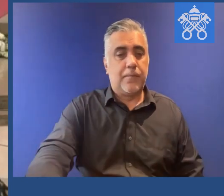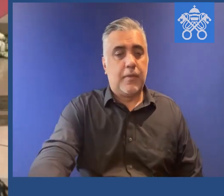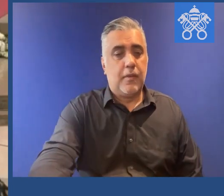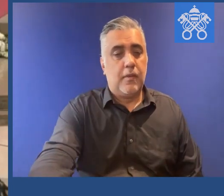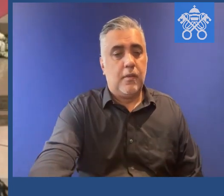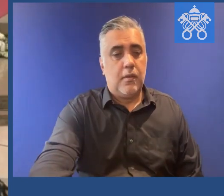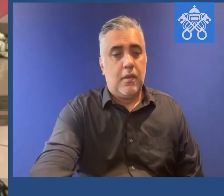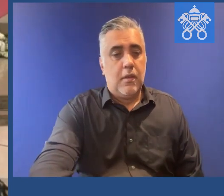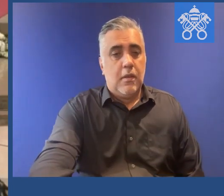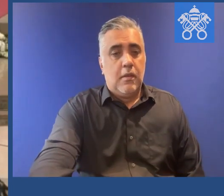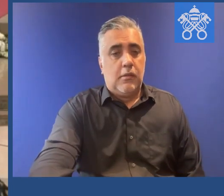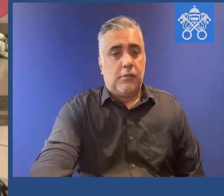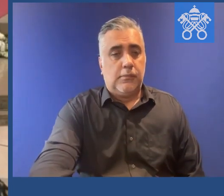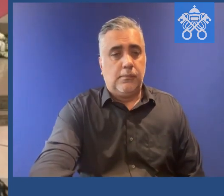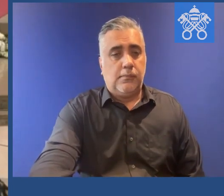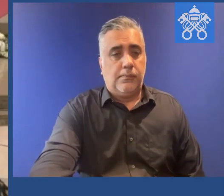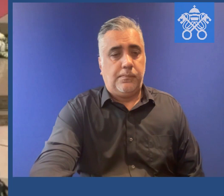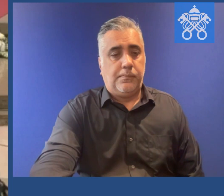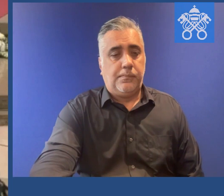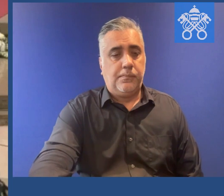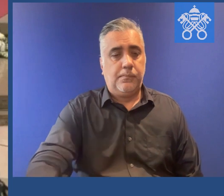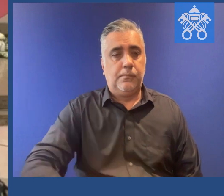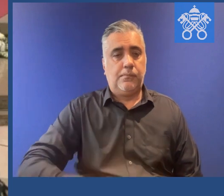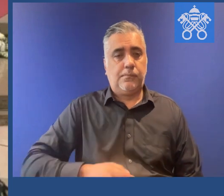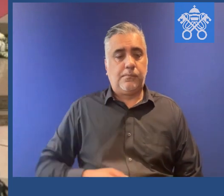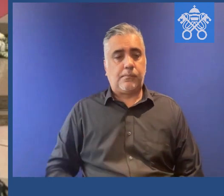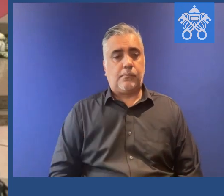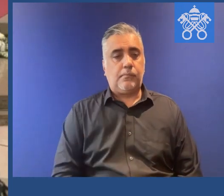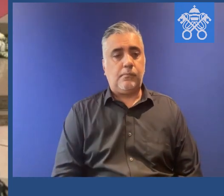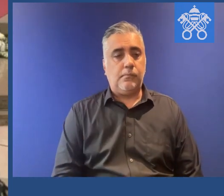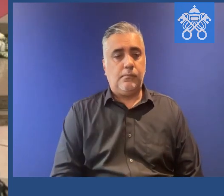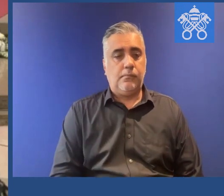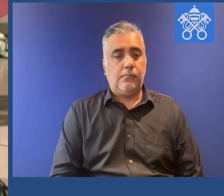Infine, lo Spirito è sorgente di profezia.